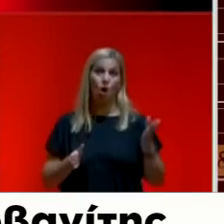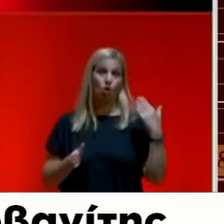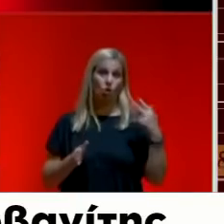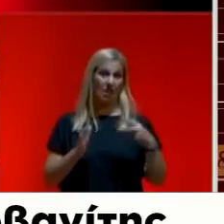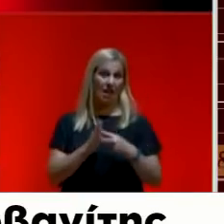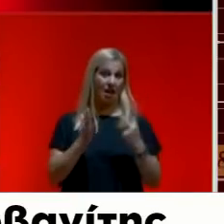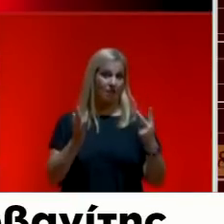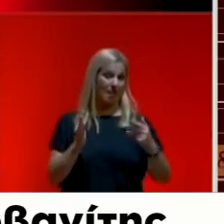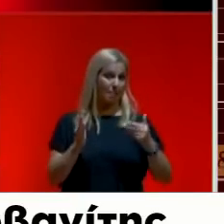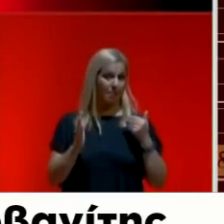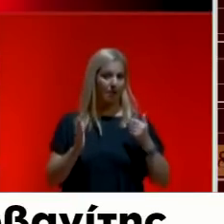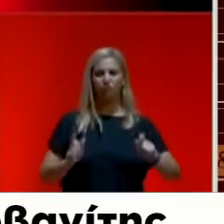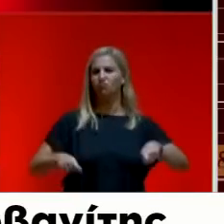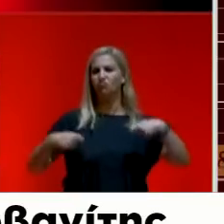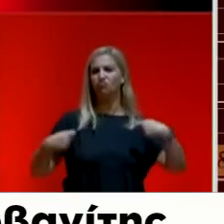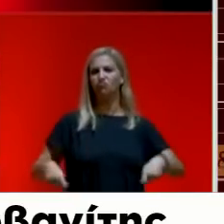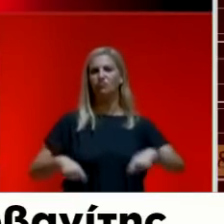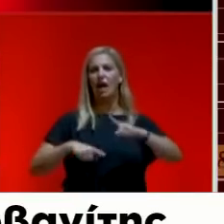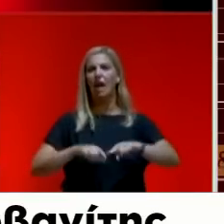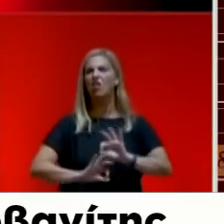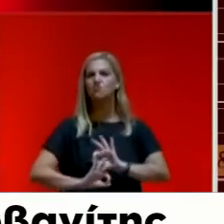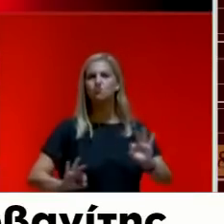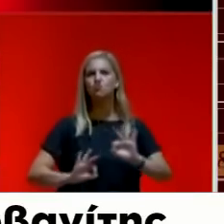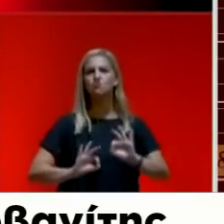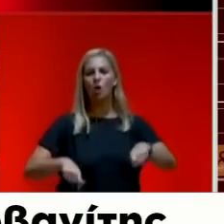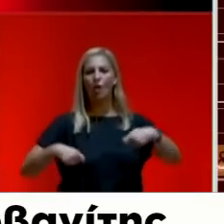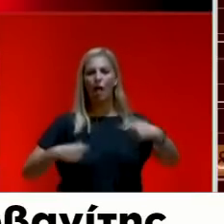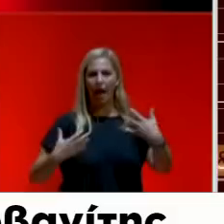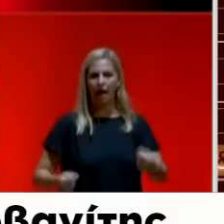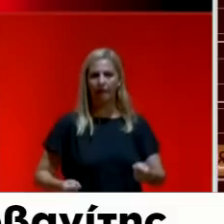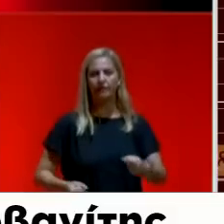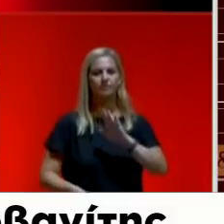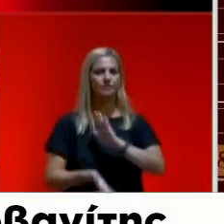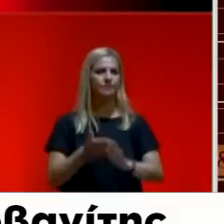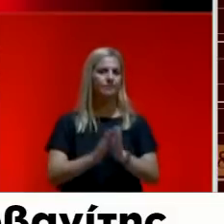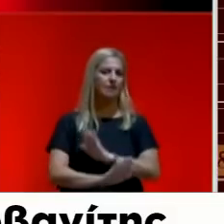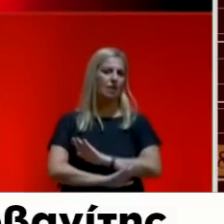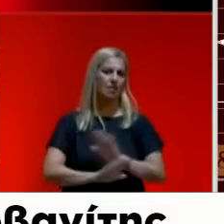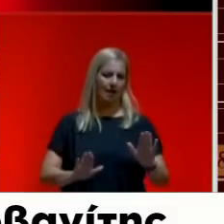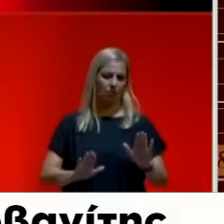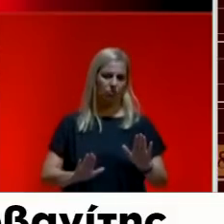Κατεβαίνουμε σε άλλη πίστα. Σε ξένεψε η τελευταία υποψηφιότητα?